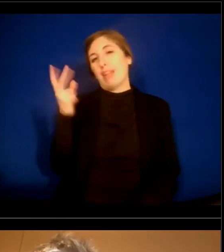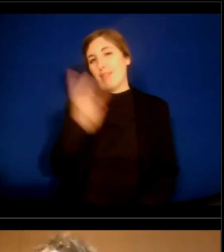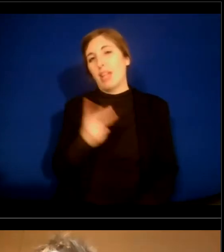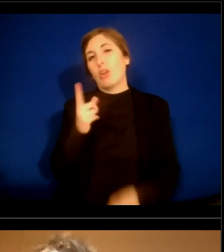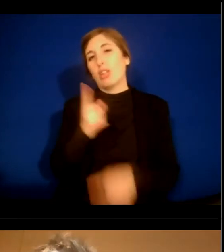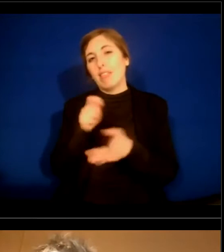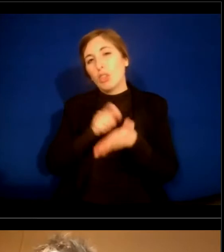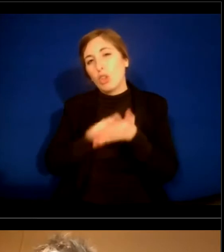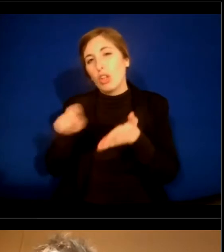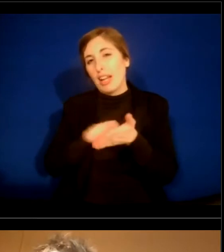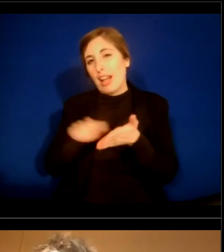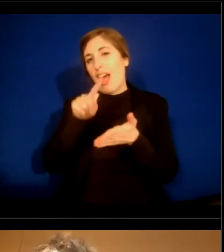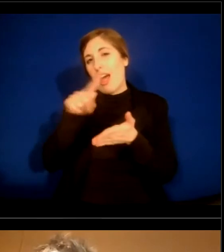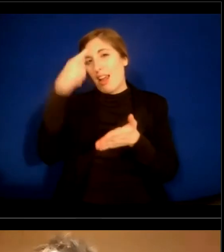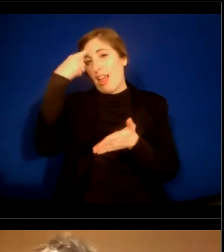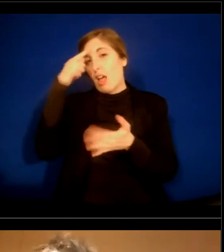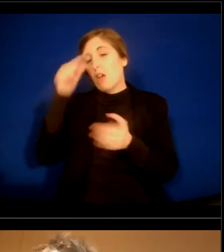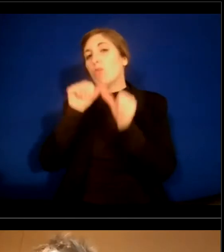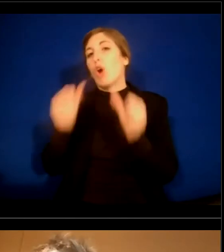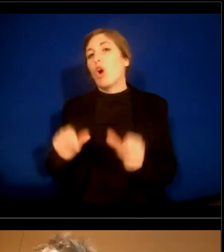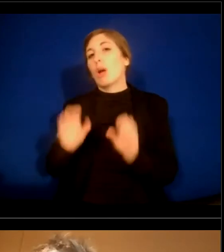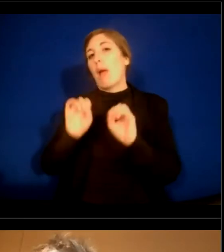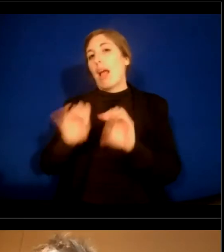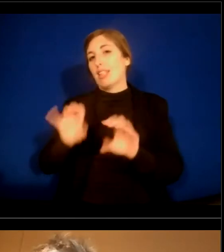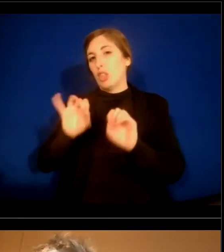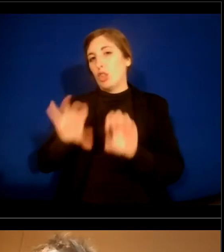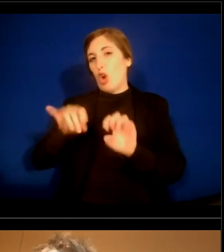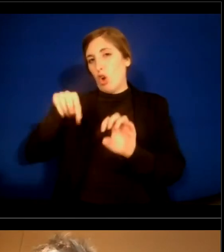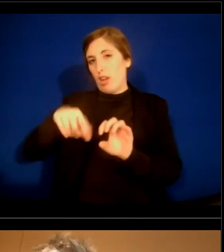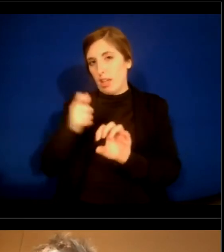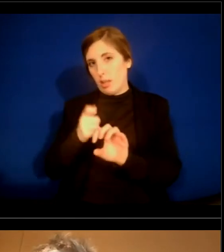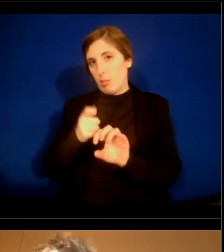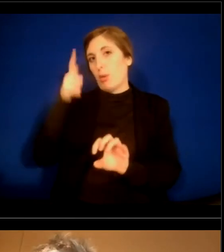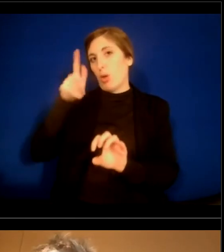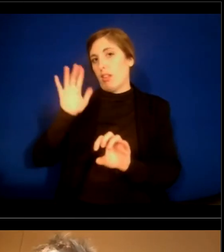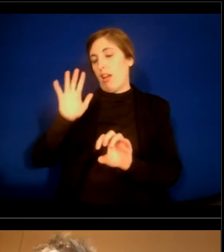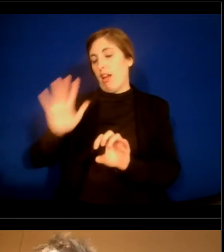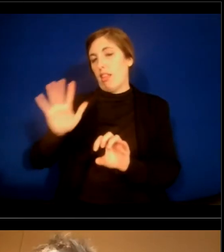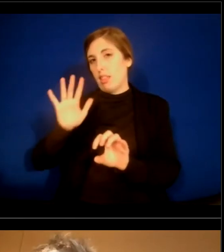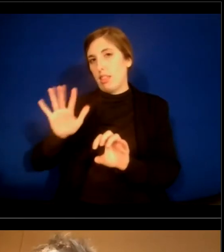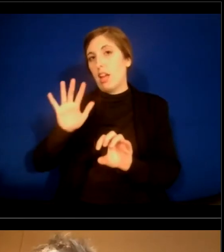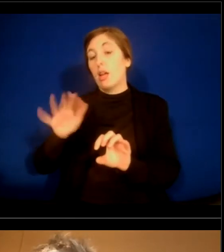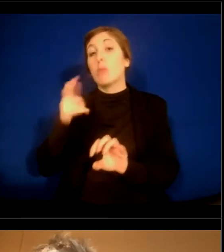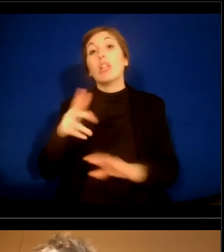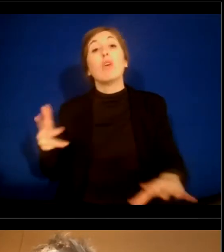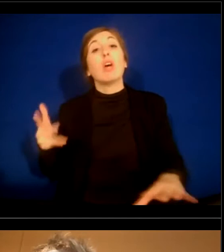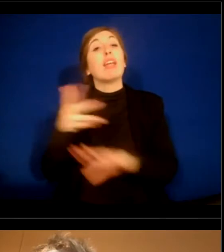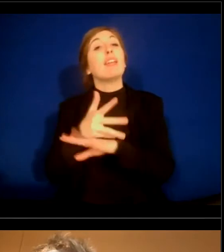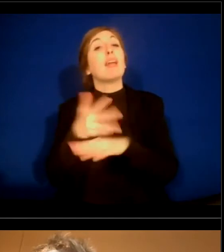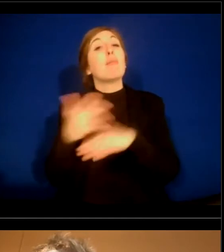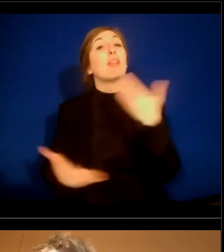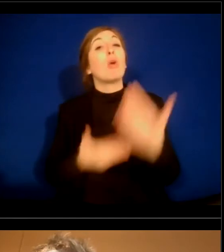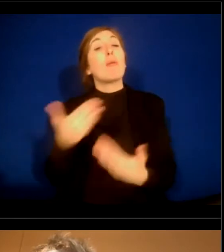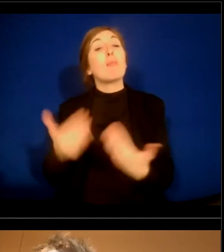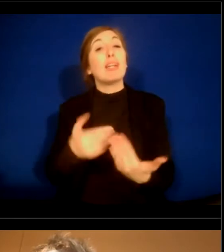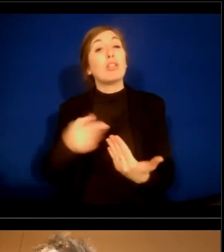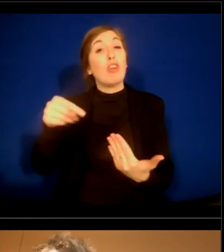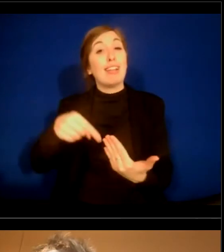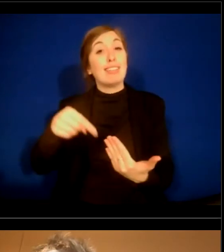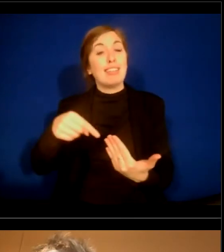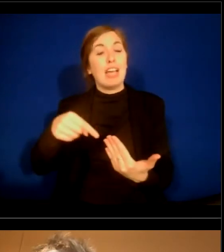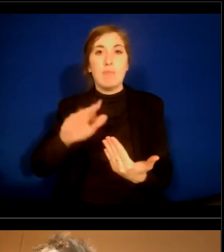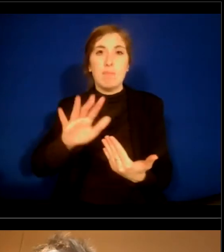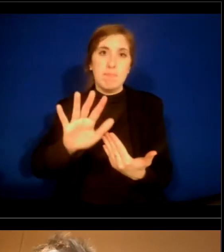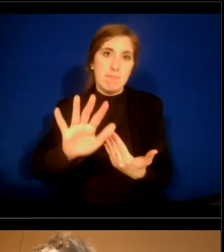della formazione, perché mi sembra importante, insomma, gli interventi in emergenza è chiaro che non possono essere